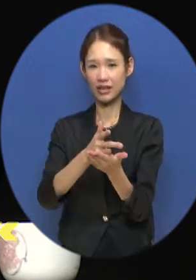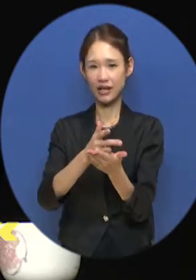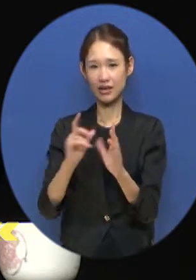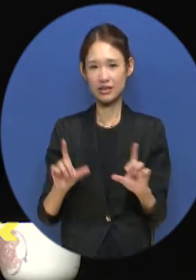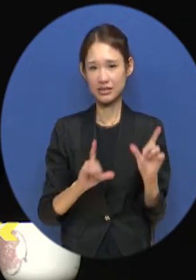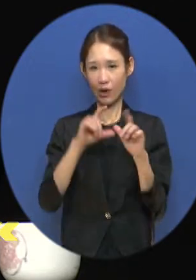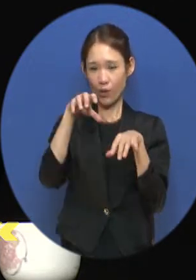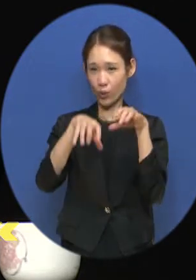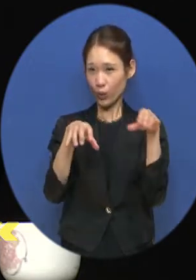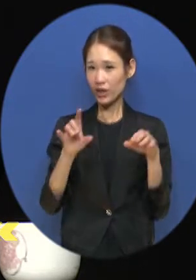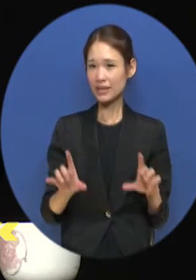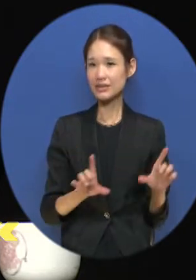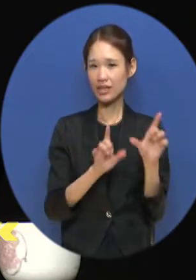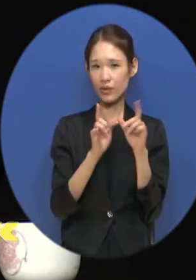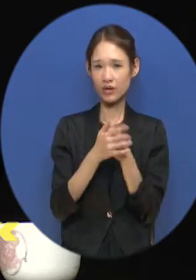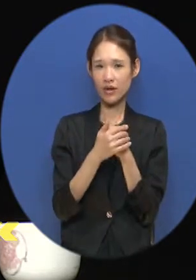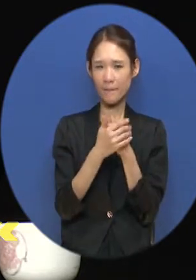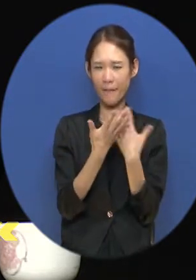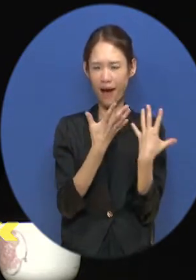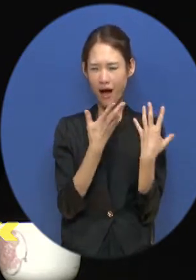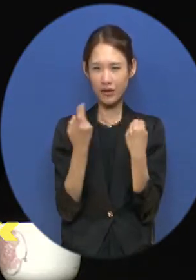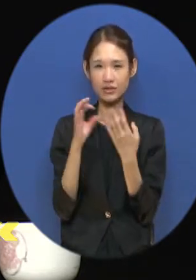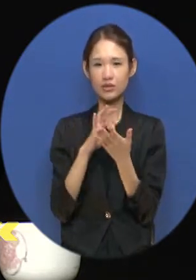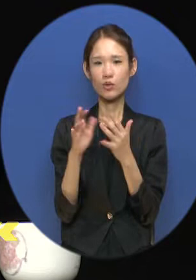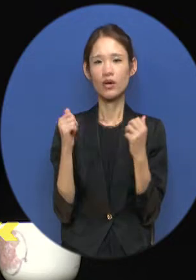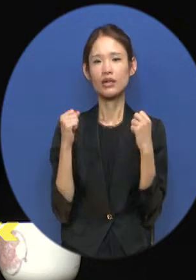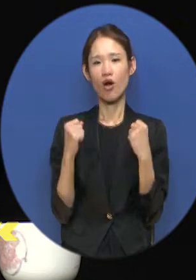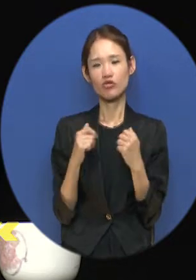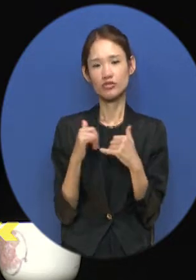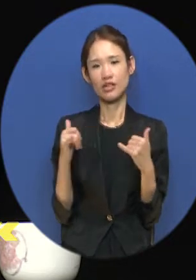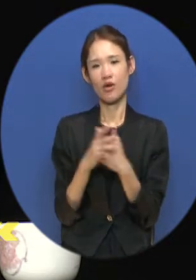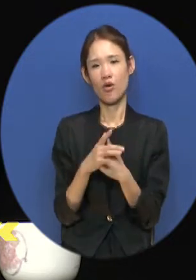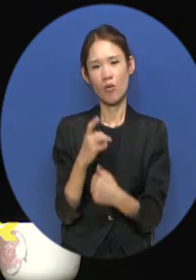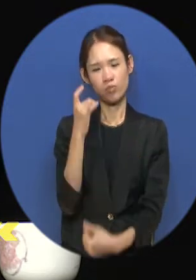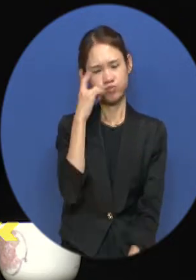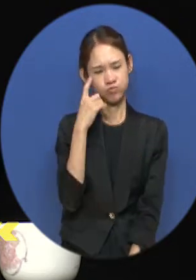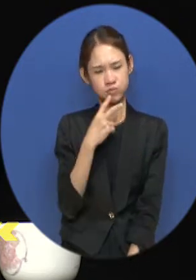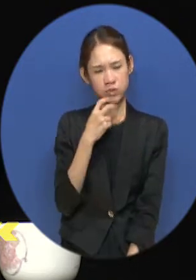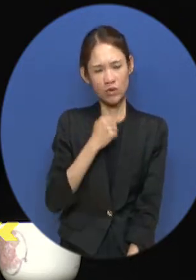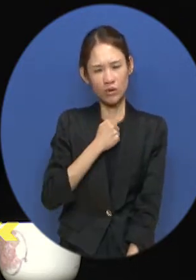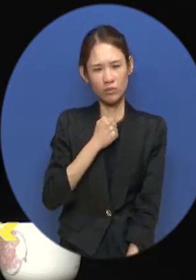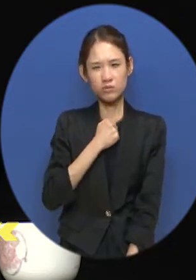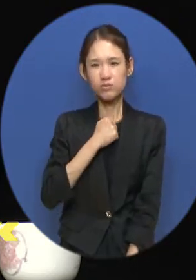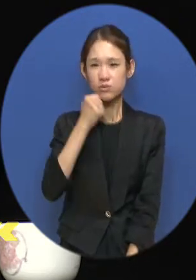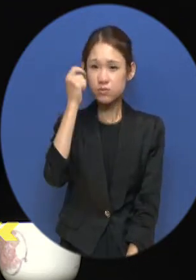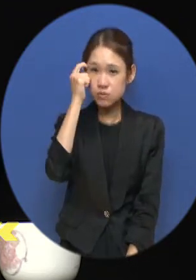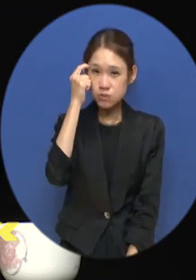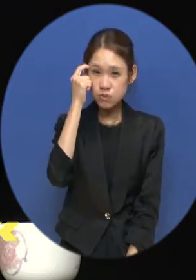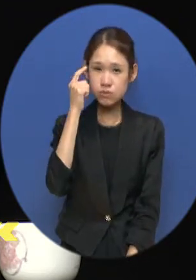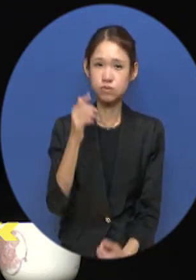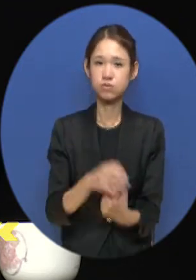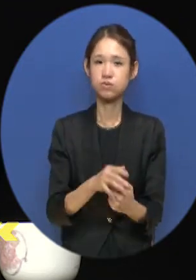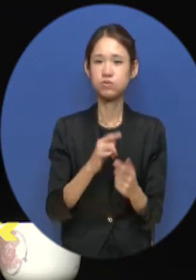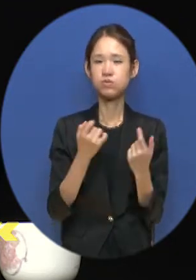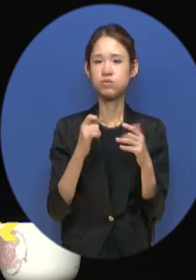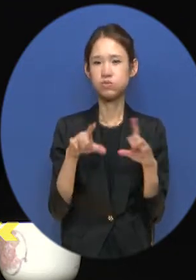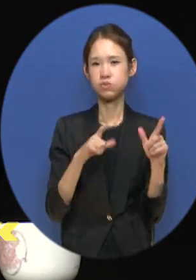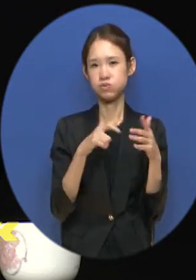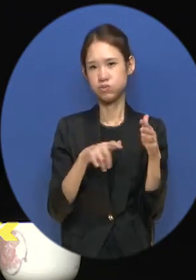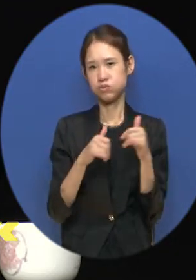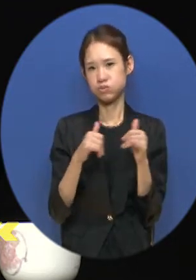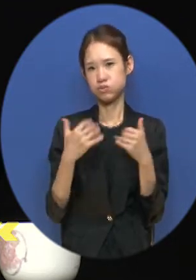공간에서 생활하는 많은 이용자와 거주자들이 왜 숨이 막히는지, 이런 생활에서